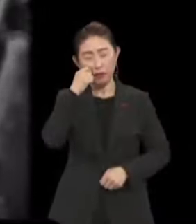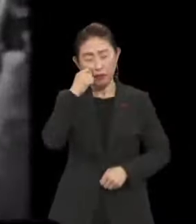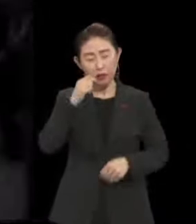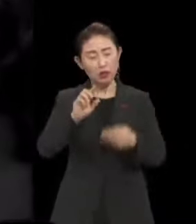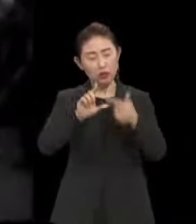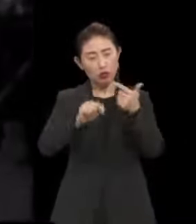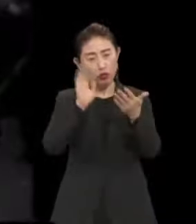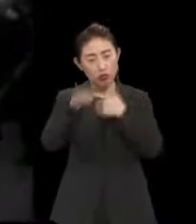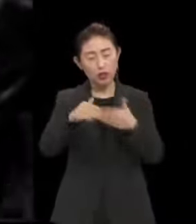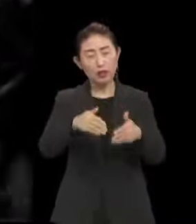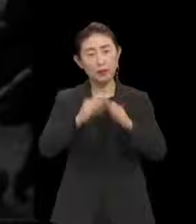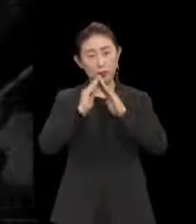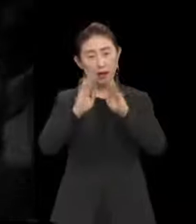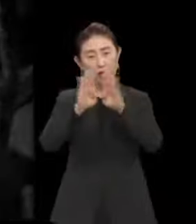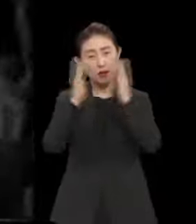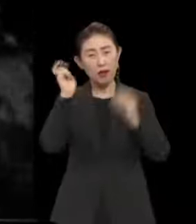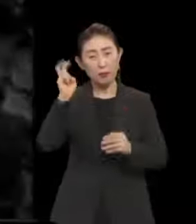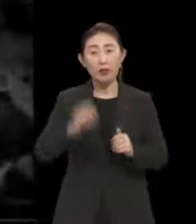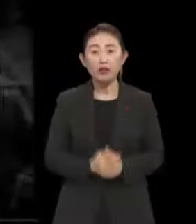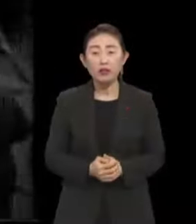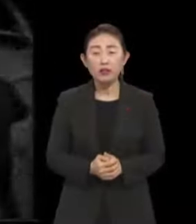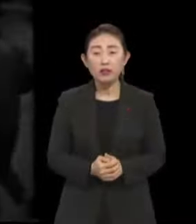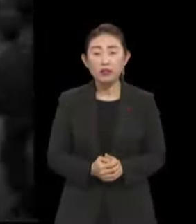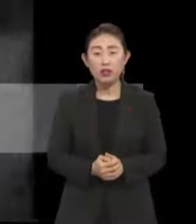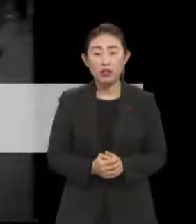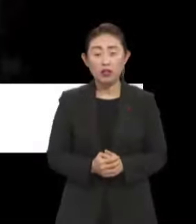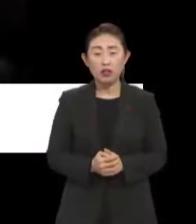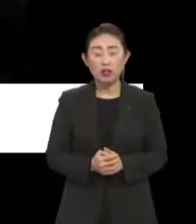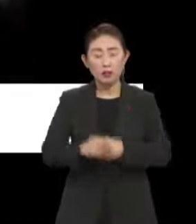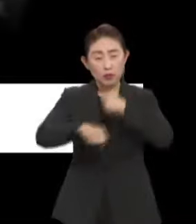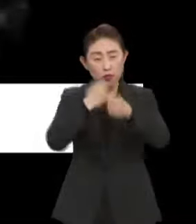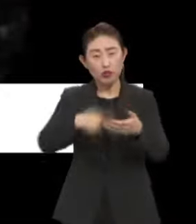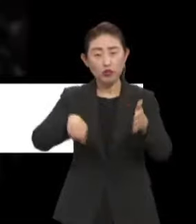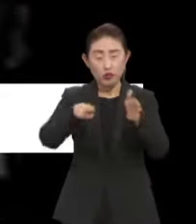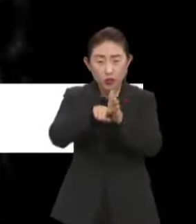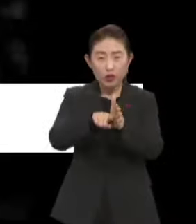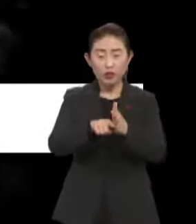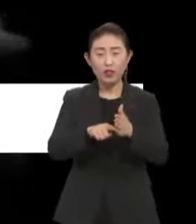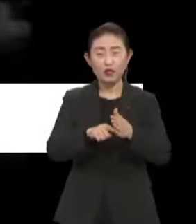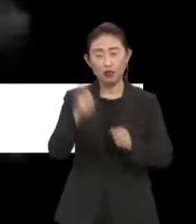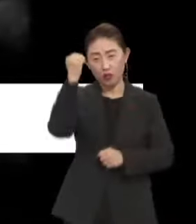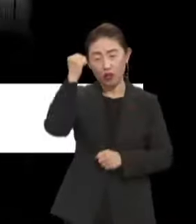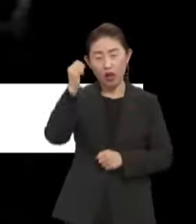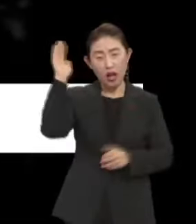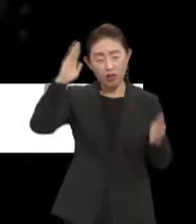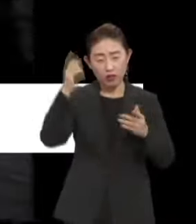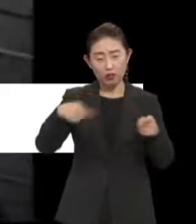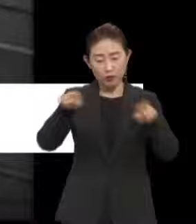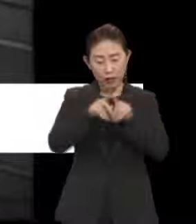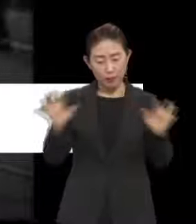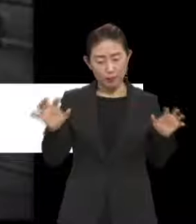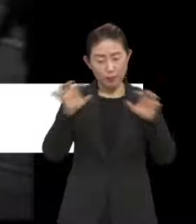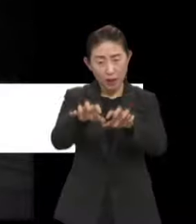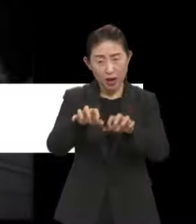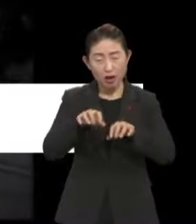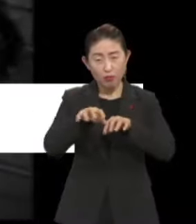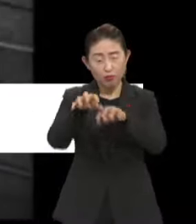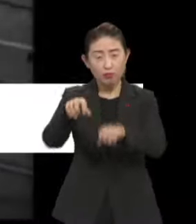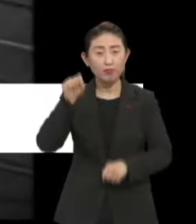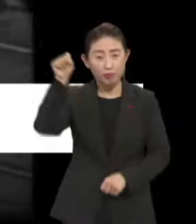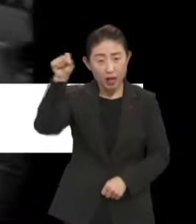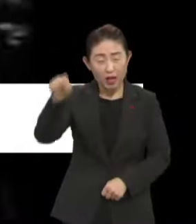1960년 대전 지역 고등학생들이 민주와 자유를 외치며 한거한 충청권 최초 민주학생운동. 38